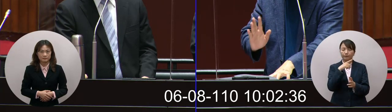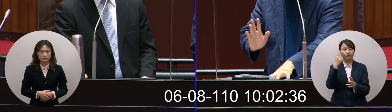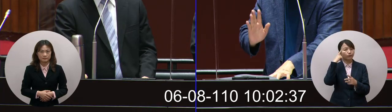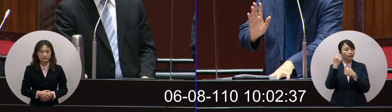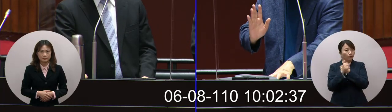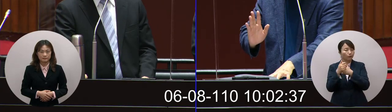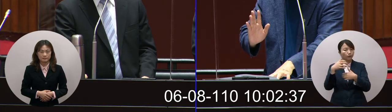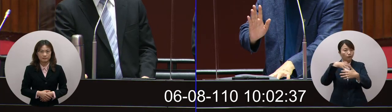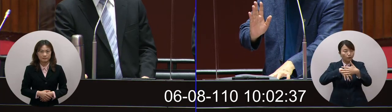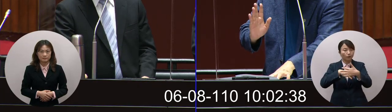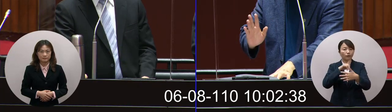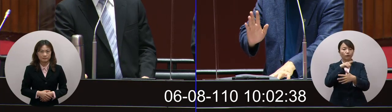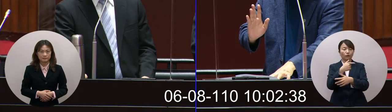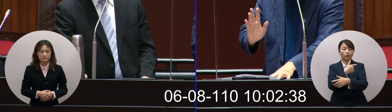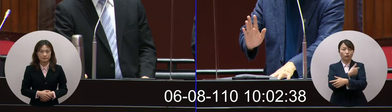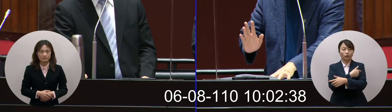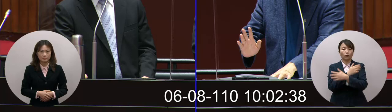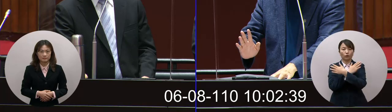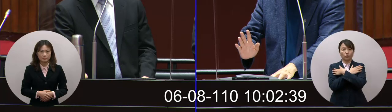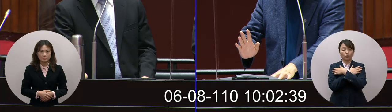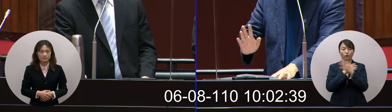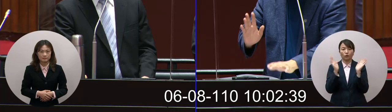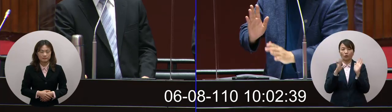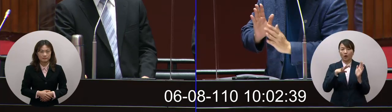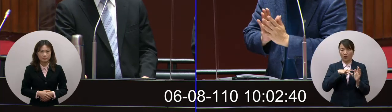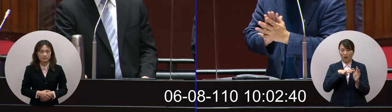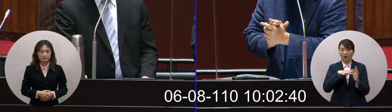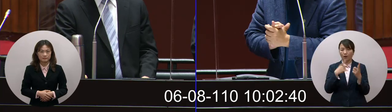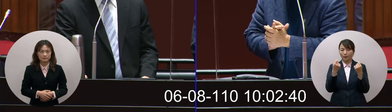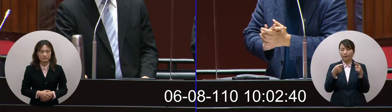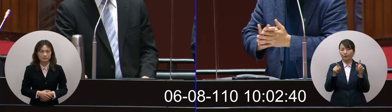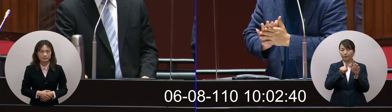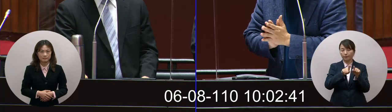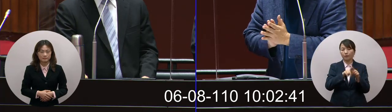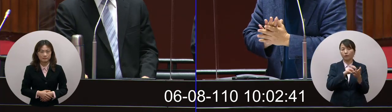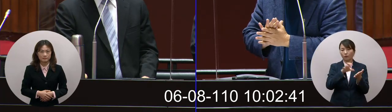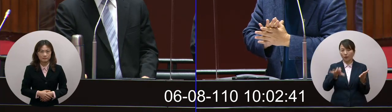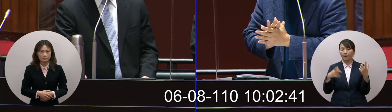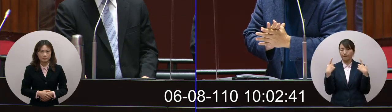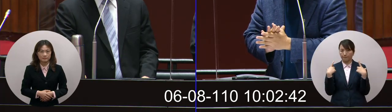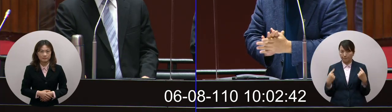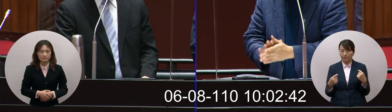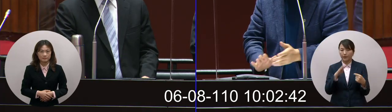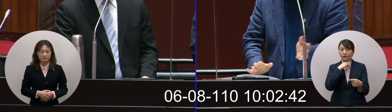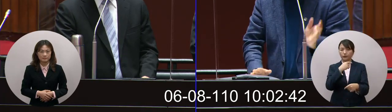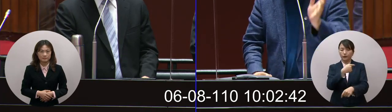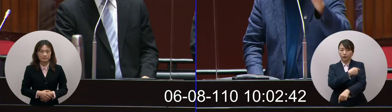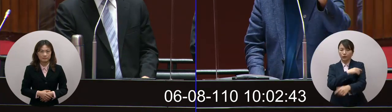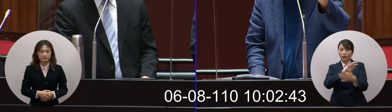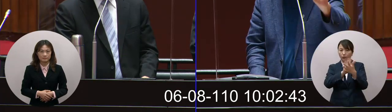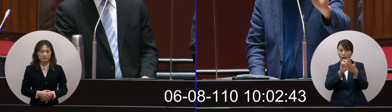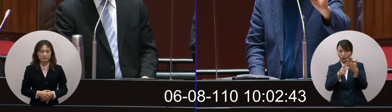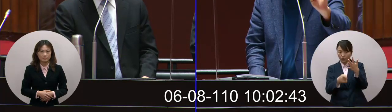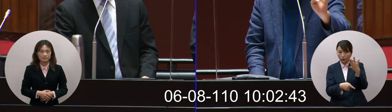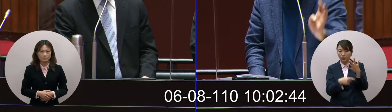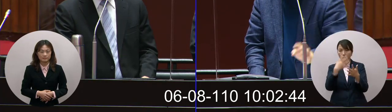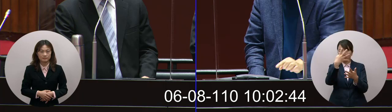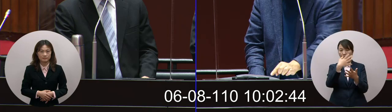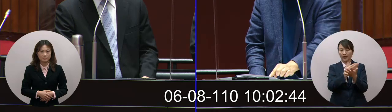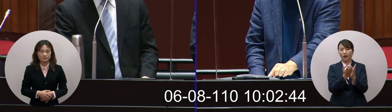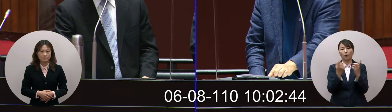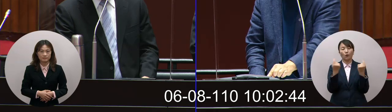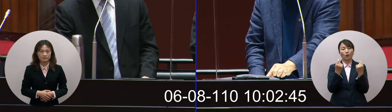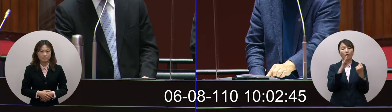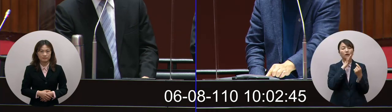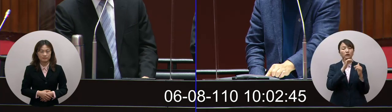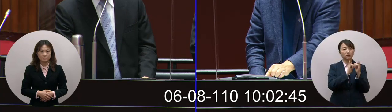虑幼儿园的教师等托育人员的可以比同啊原先的接种顺序中的第四类啊，譬如说